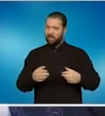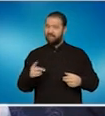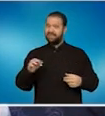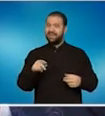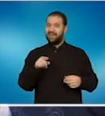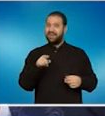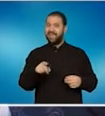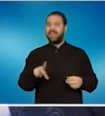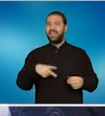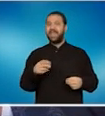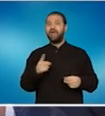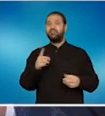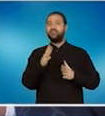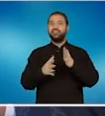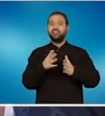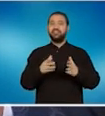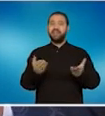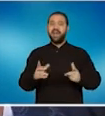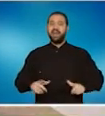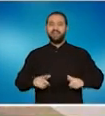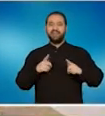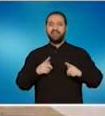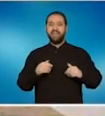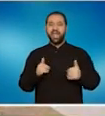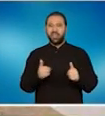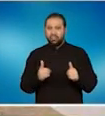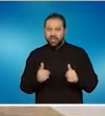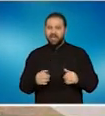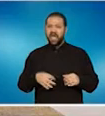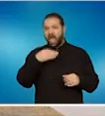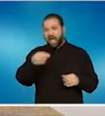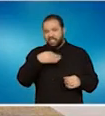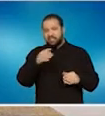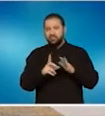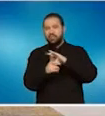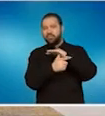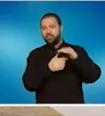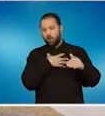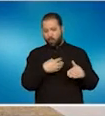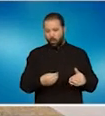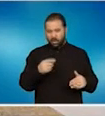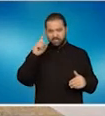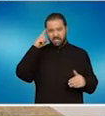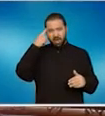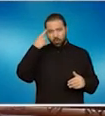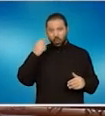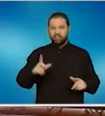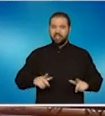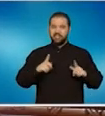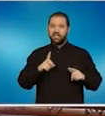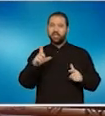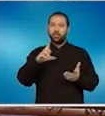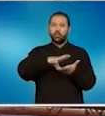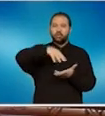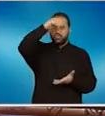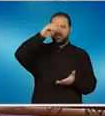dânsului îi era firesc gestul acela pentru că era trăit. Încerca să exprime dintr-o bogăție a cunoașterii și a trăirii lui